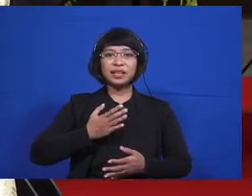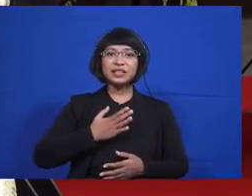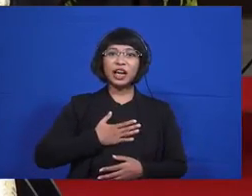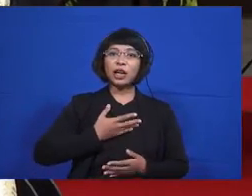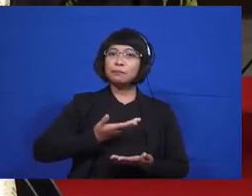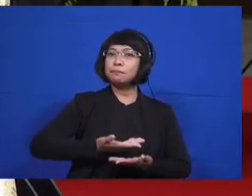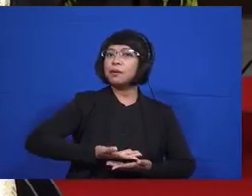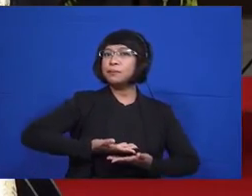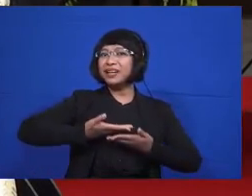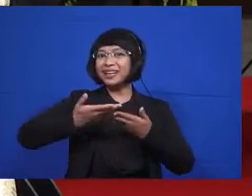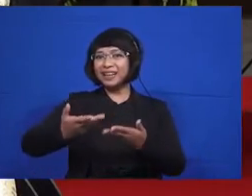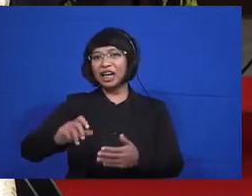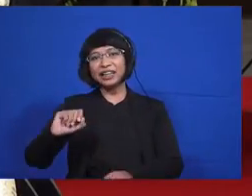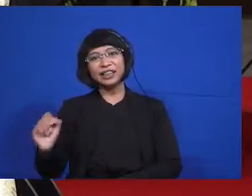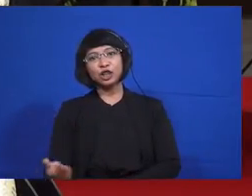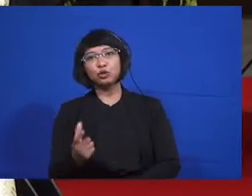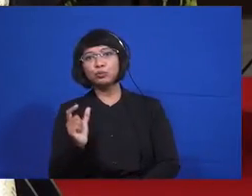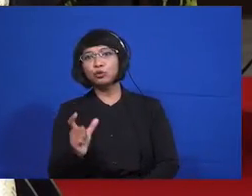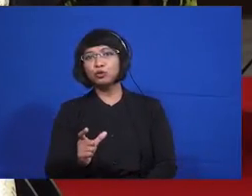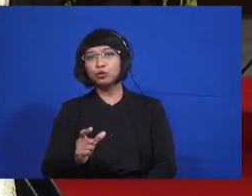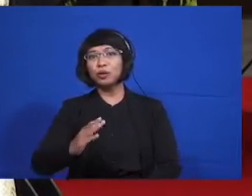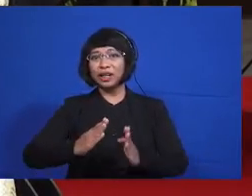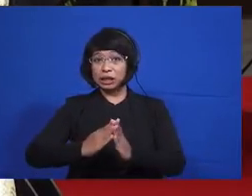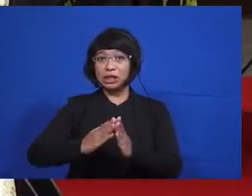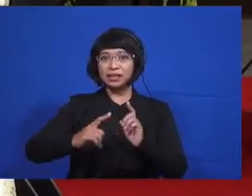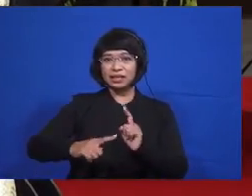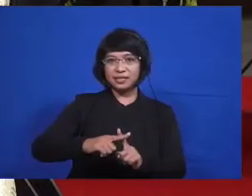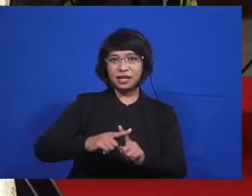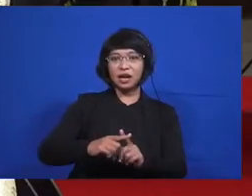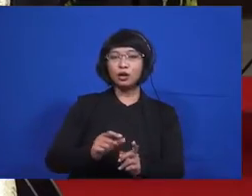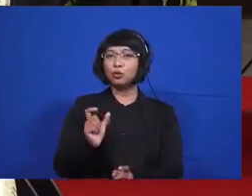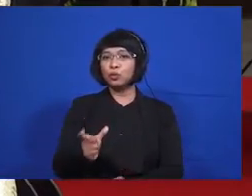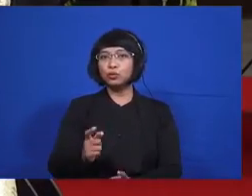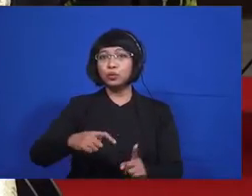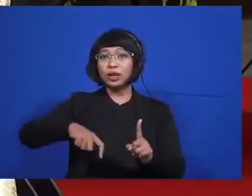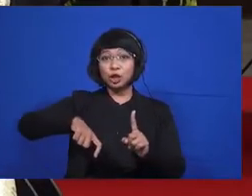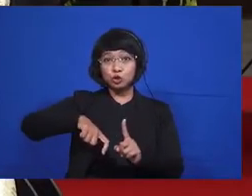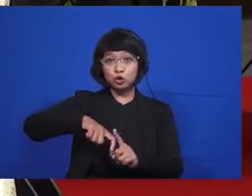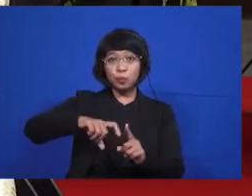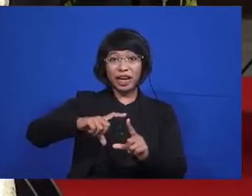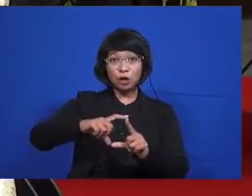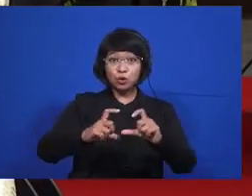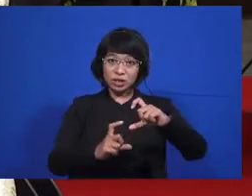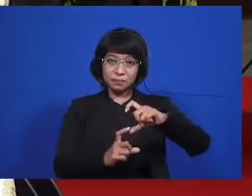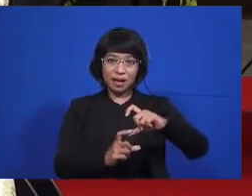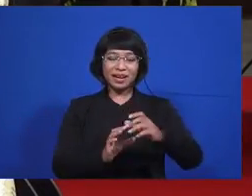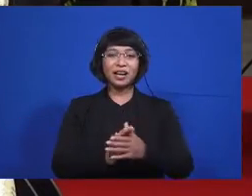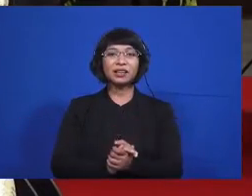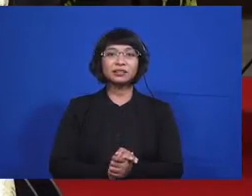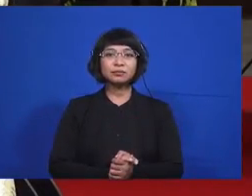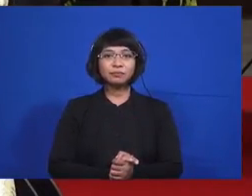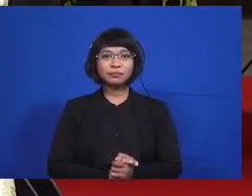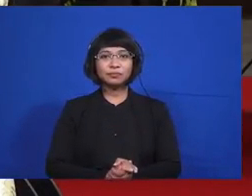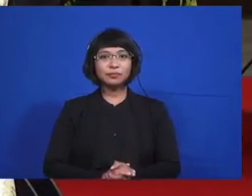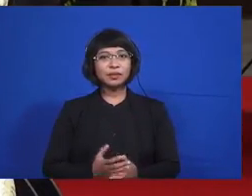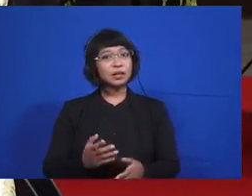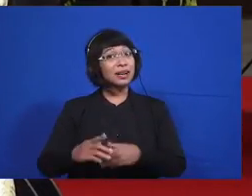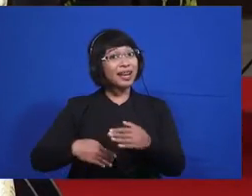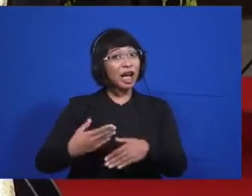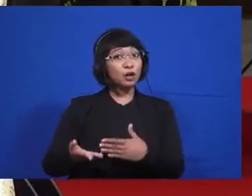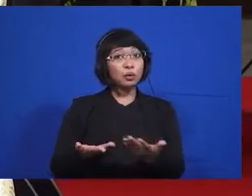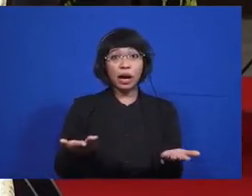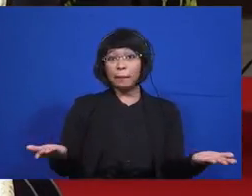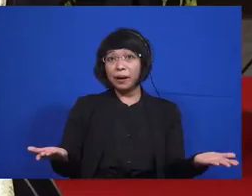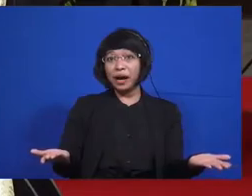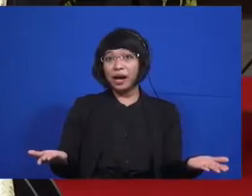sepenuhnya pada gereja, secara konkret tentu saja kepada keuskupan. Nah, untuk menjawab bagaimana apa yang hendak